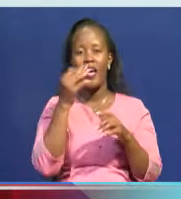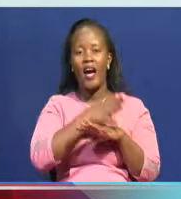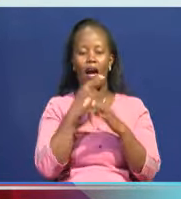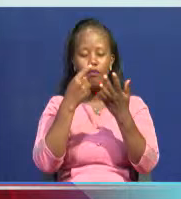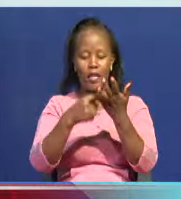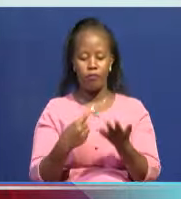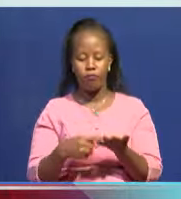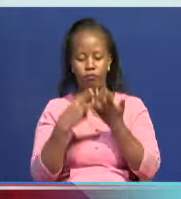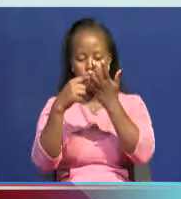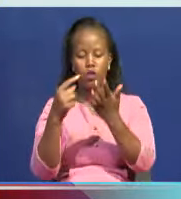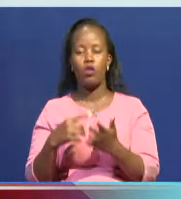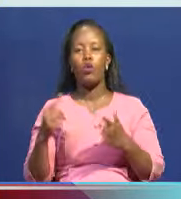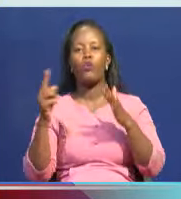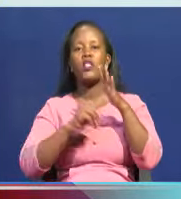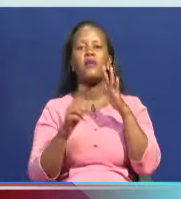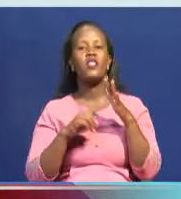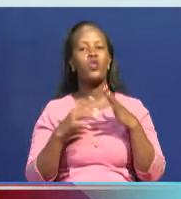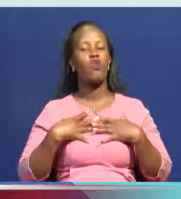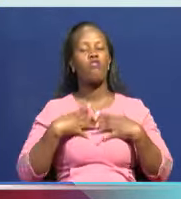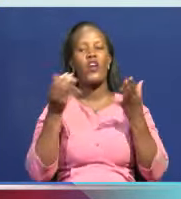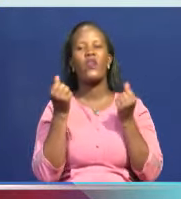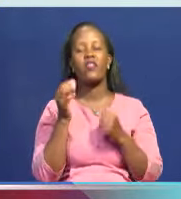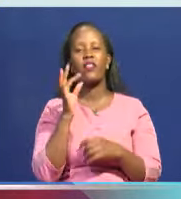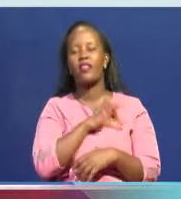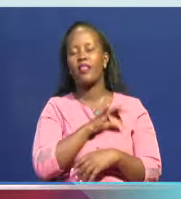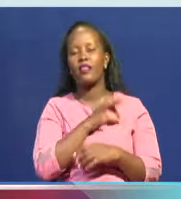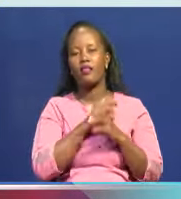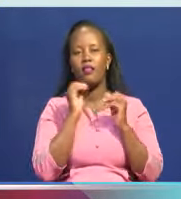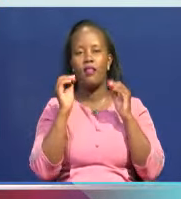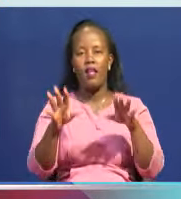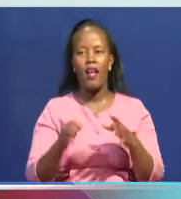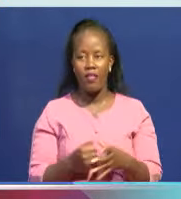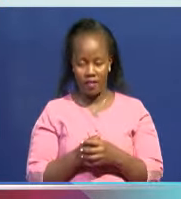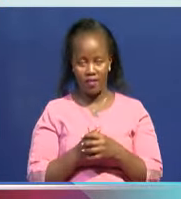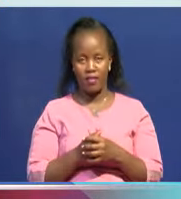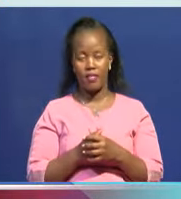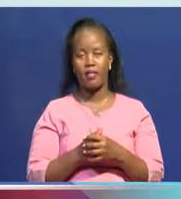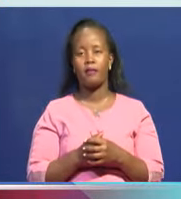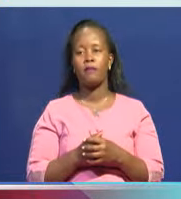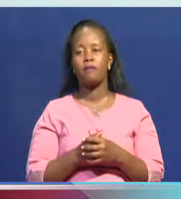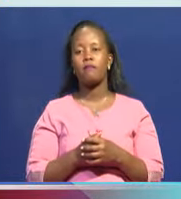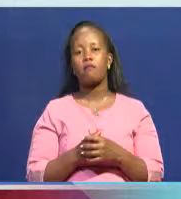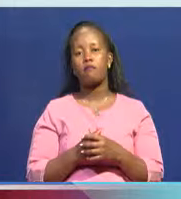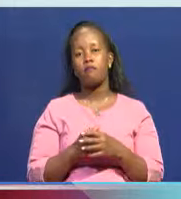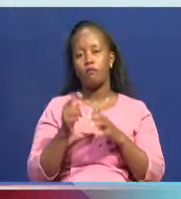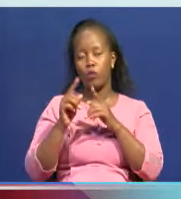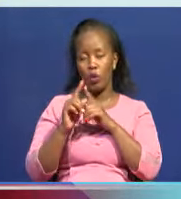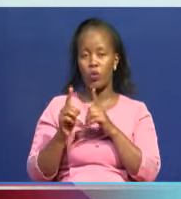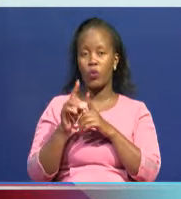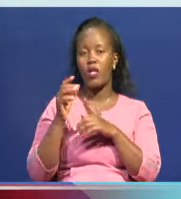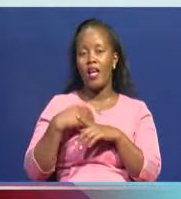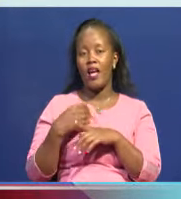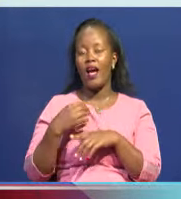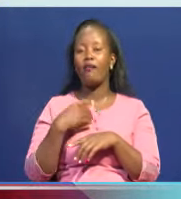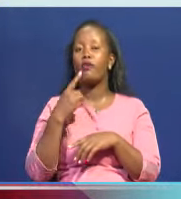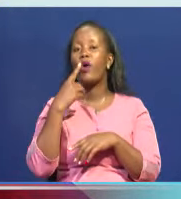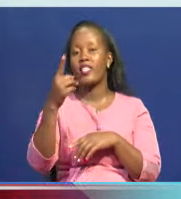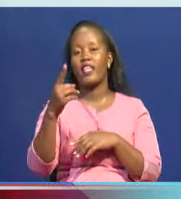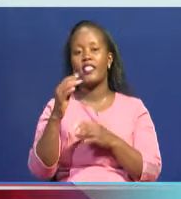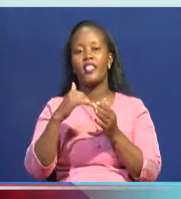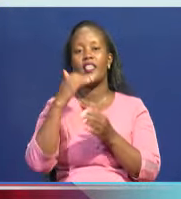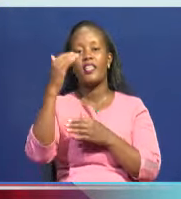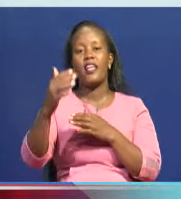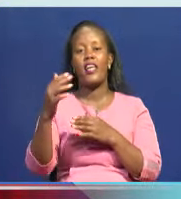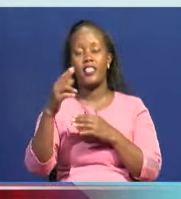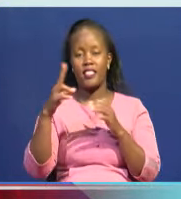mwamba. Wataalamu hao kupitia chama cha madaktari na wataalamu wa meno KMPDU wametoa ilani ya siku saba ya